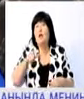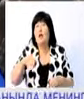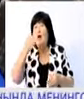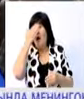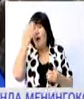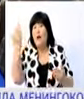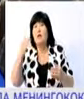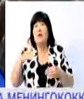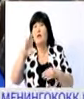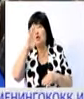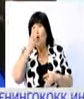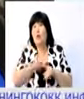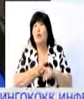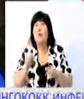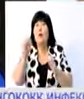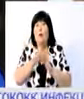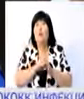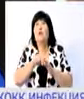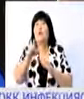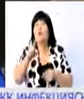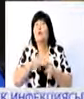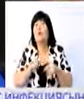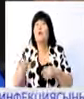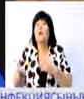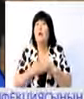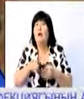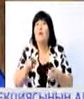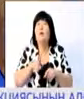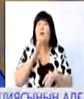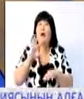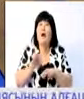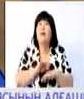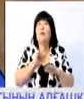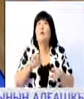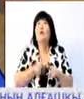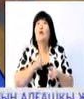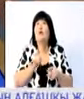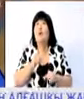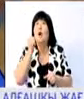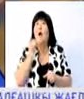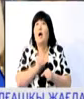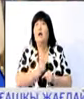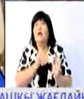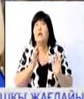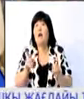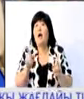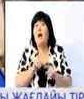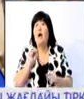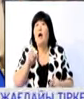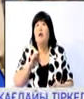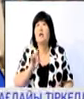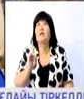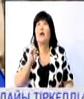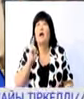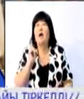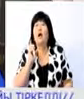деп атылғандардың жақындары да жазасыз қалмады. Арыстардың әйел бала шағалар сол кездегі қатаң режимдегі Алжир, Карлак,